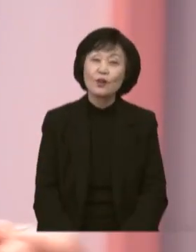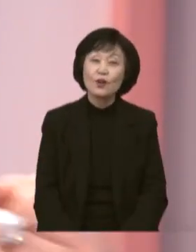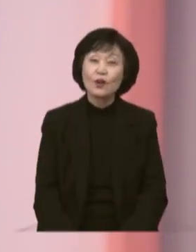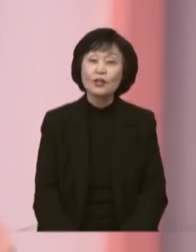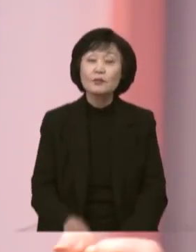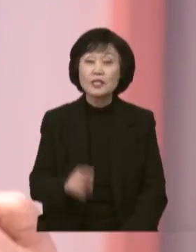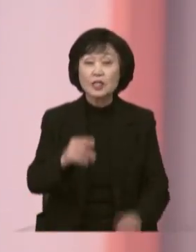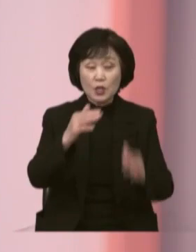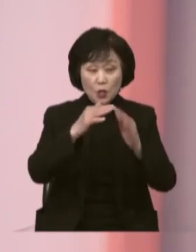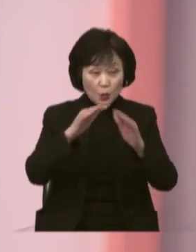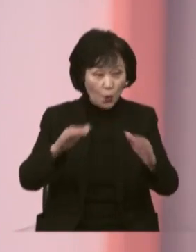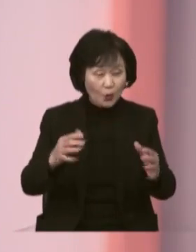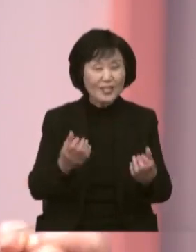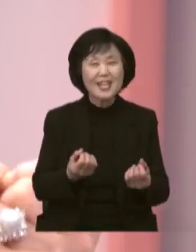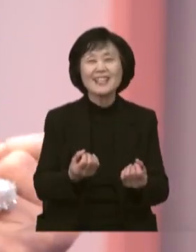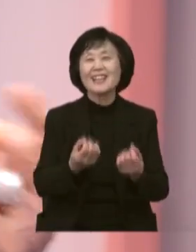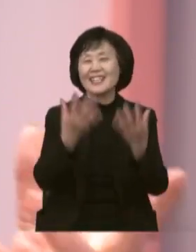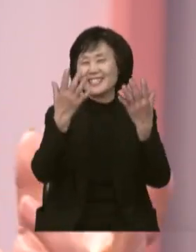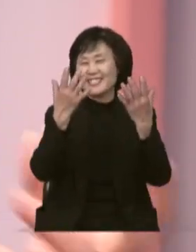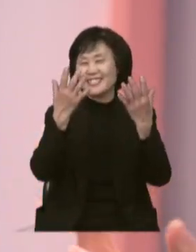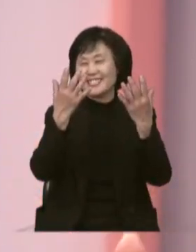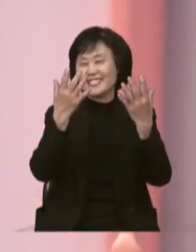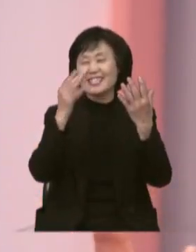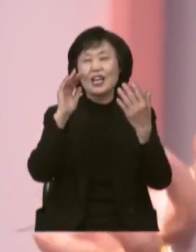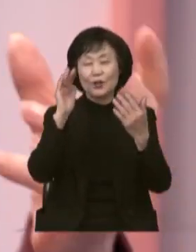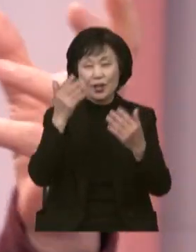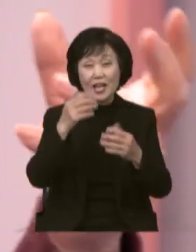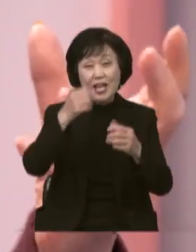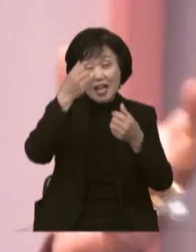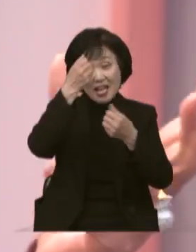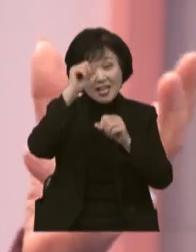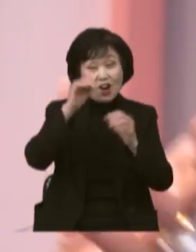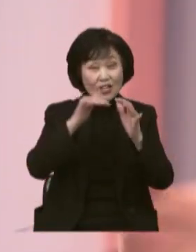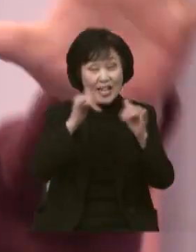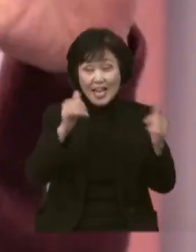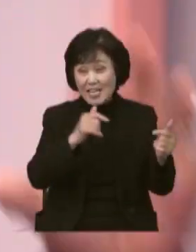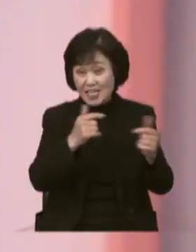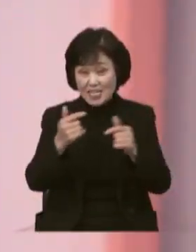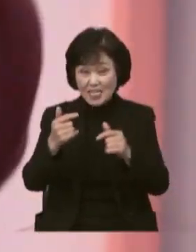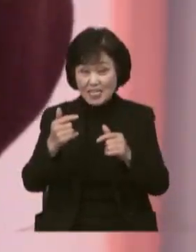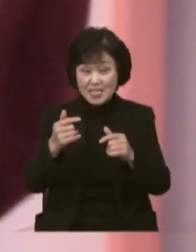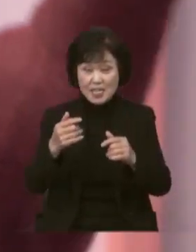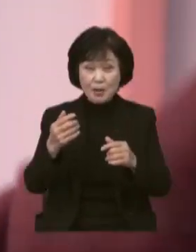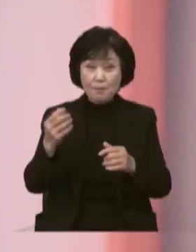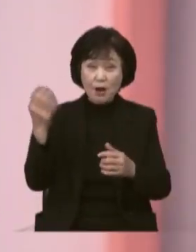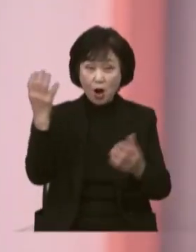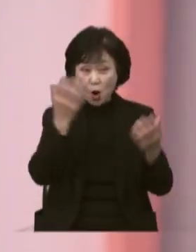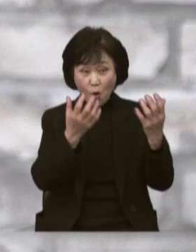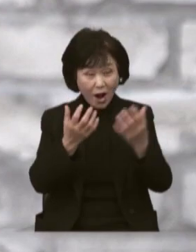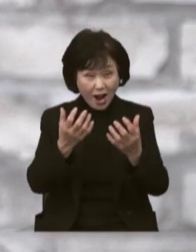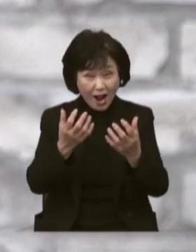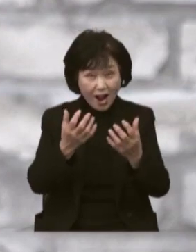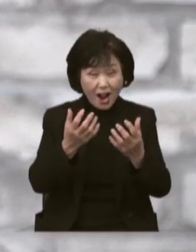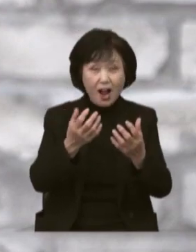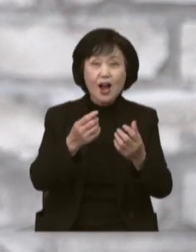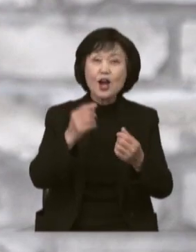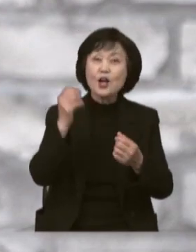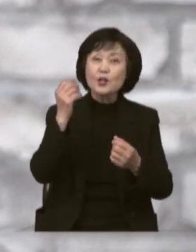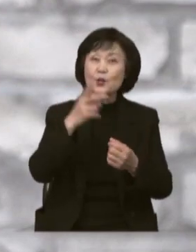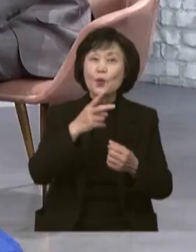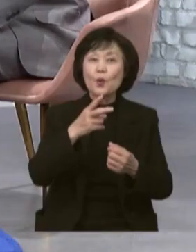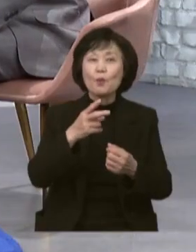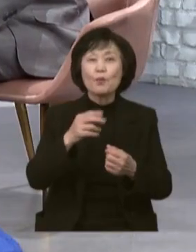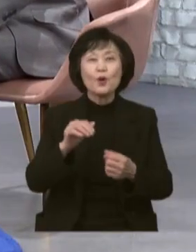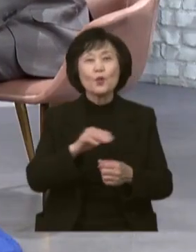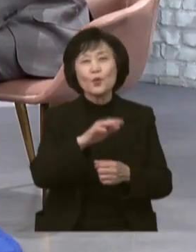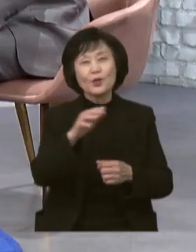하나님을 증거하고 막 이러면 결신자가 80-90% 확 돌아가는 거야. 왜?